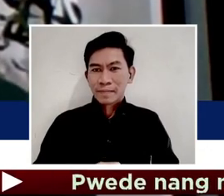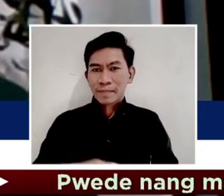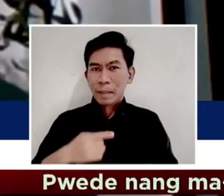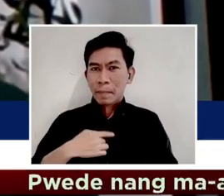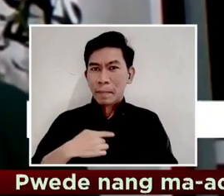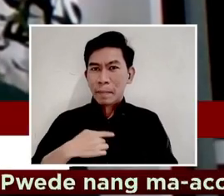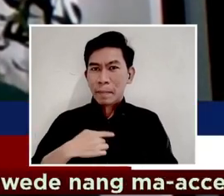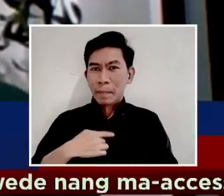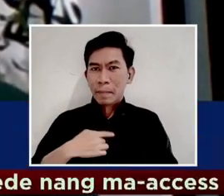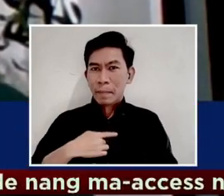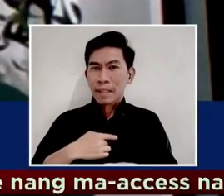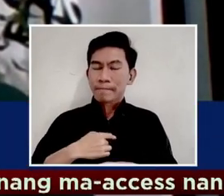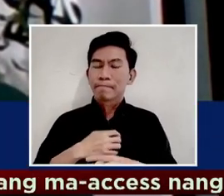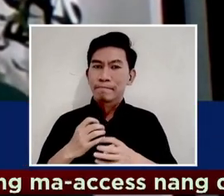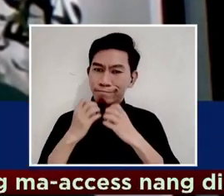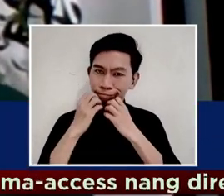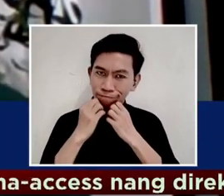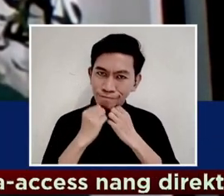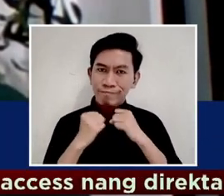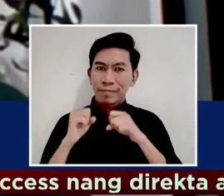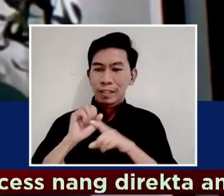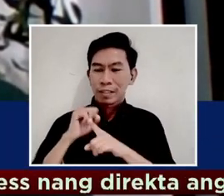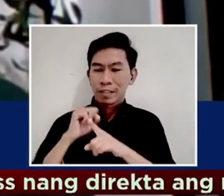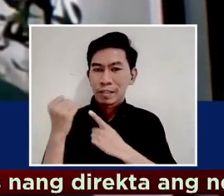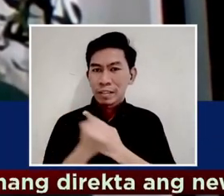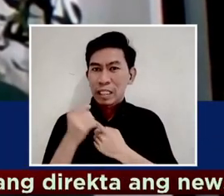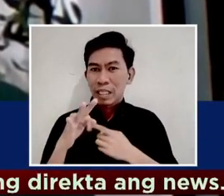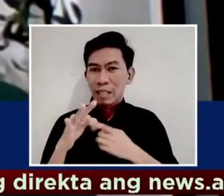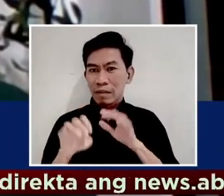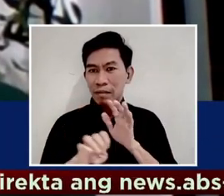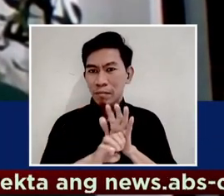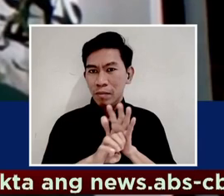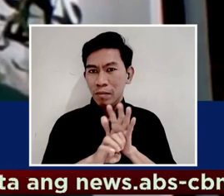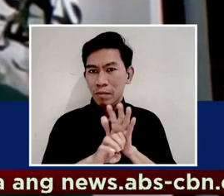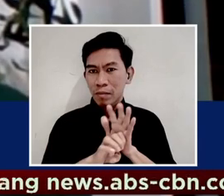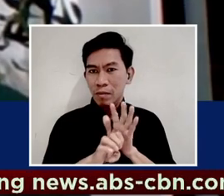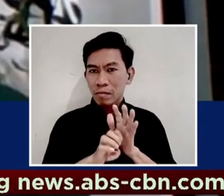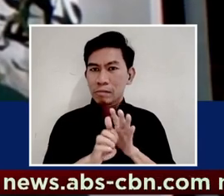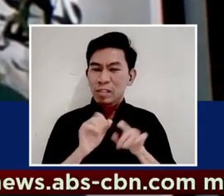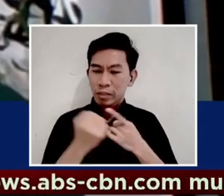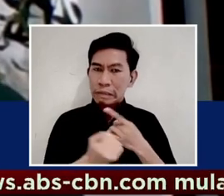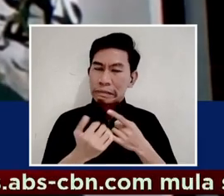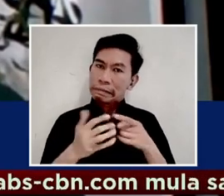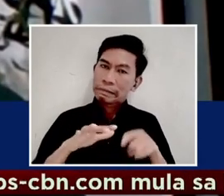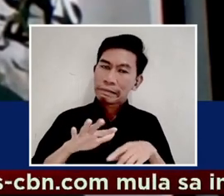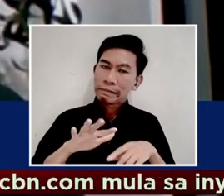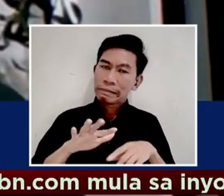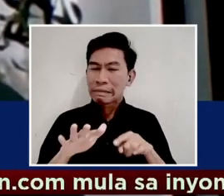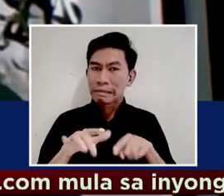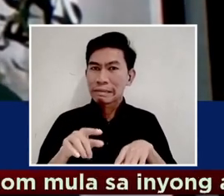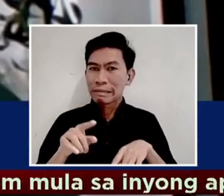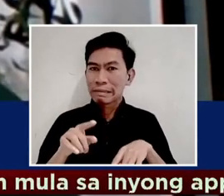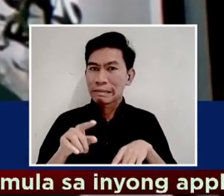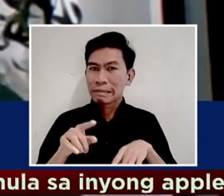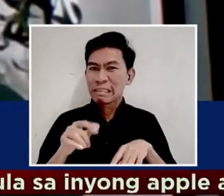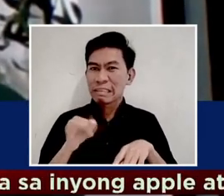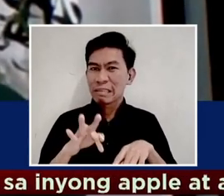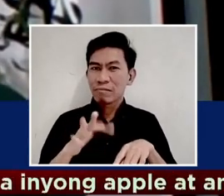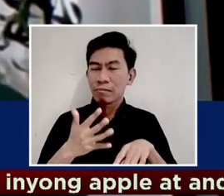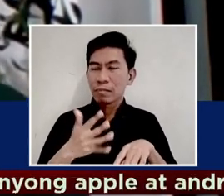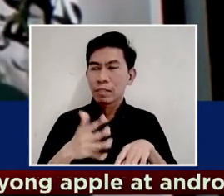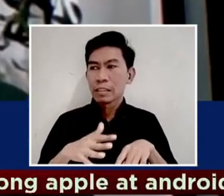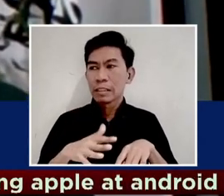na medyo tagilid, kung hindi mo haharapin ng buong puso mo at